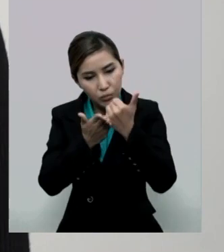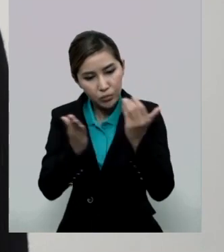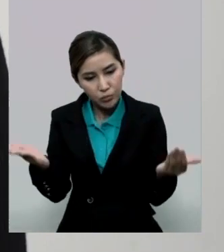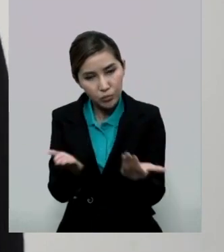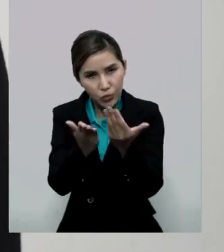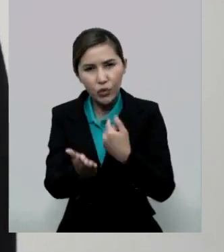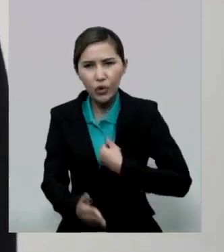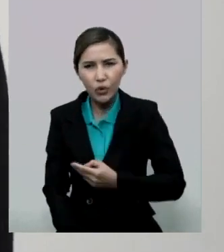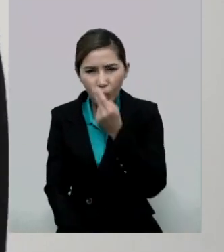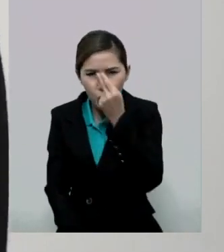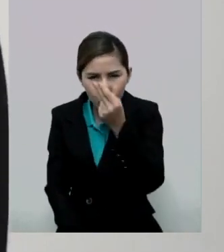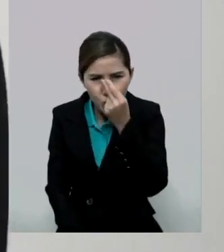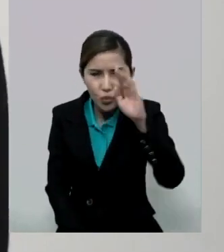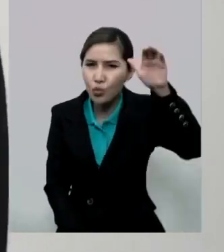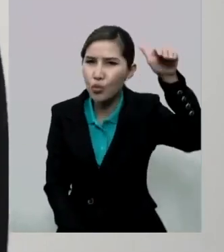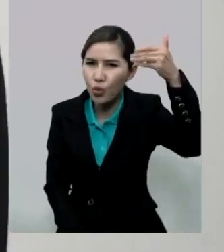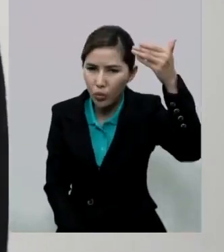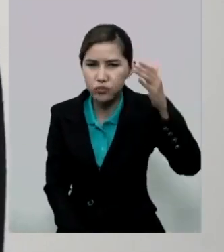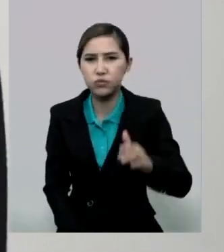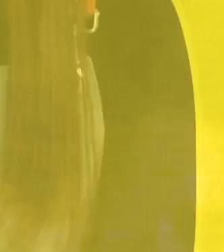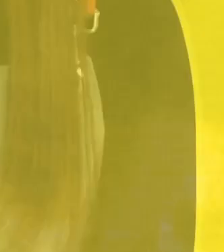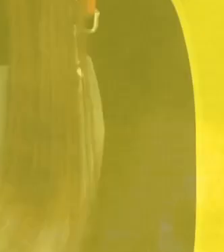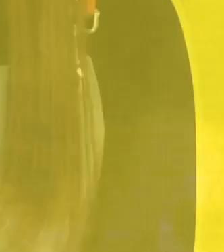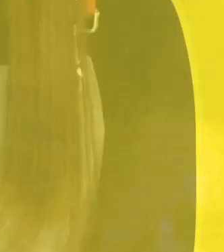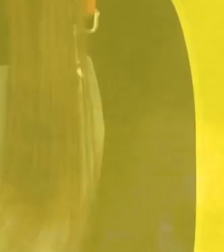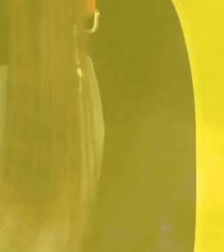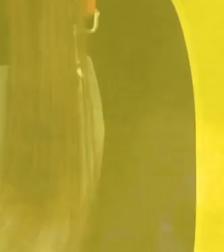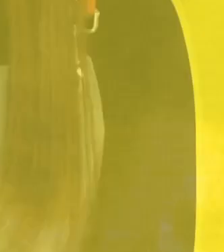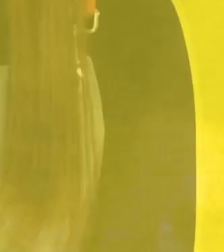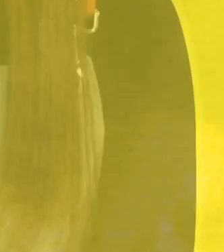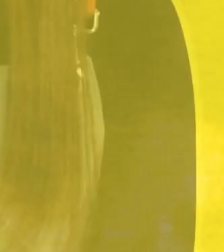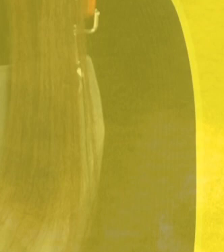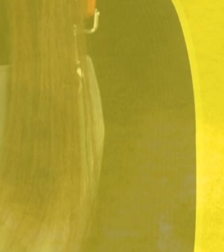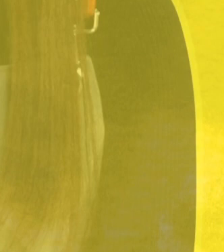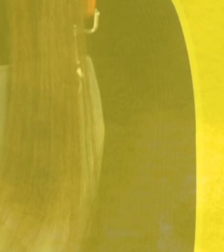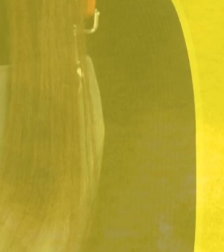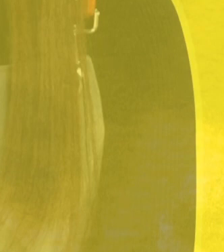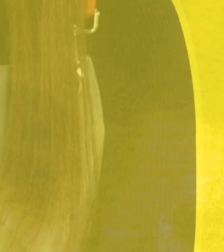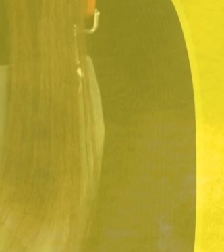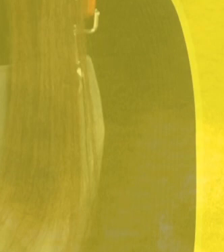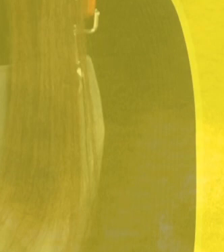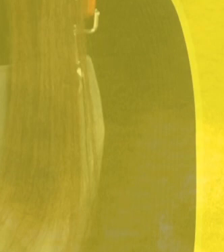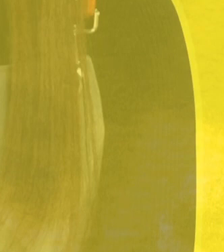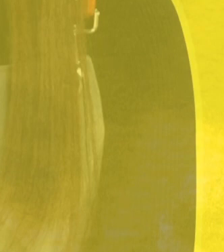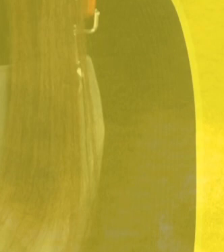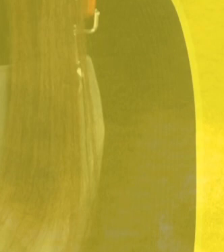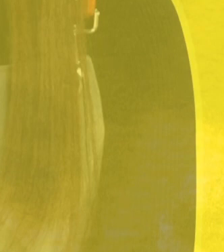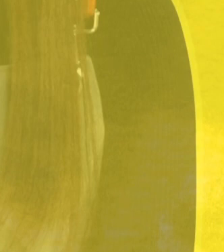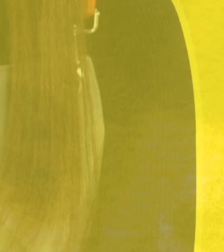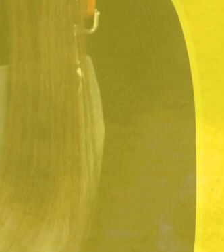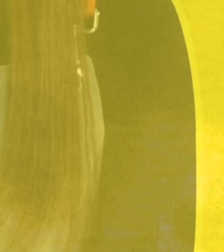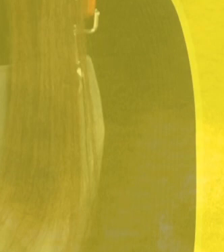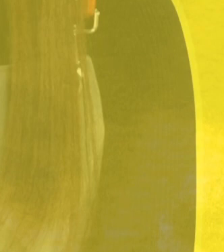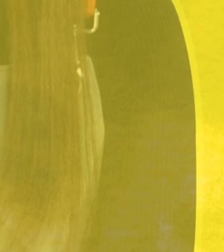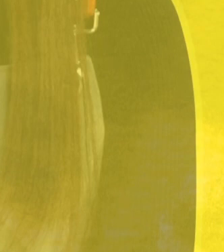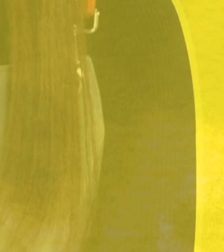บนี้ค่ะก็คือจะต้องเช็คก่อนทุกครั้ง ขึ้นตัวอักษรงานทุกงานที่จะไปสมัครจะศึ